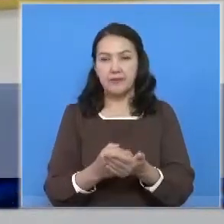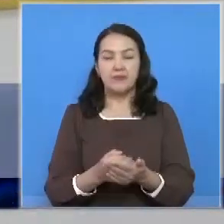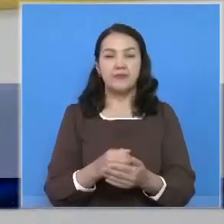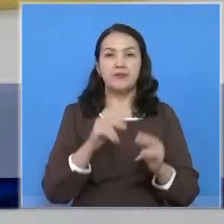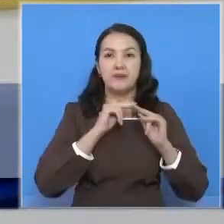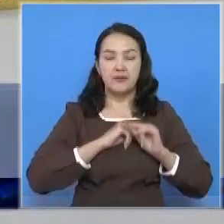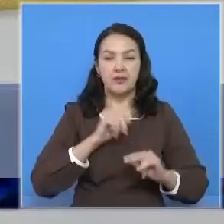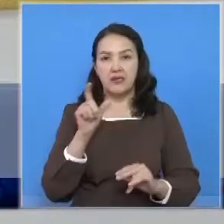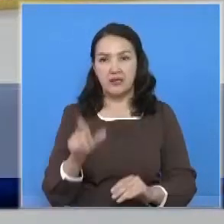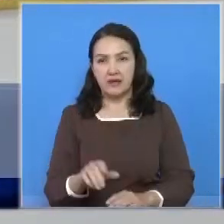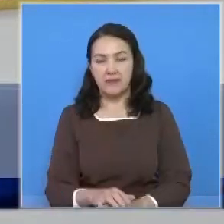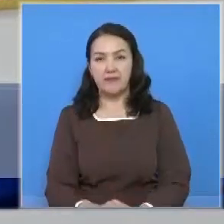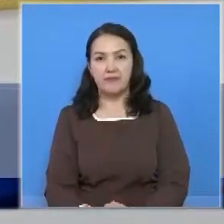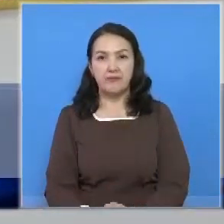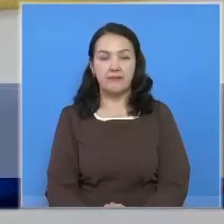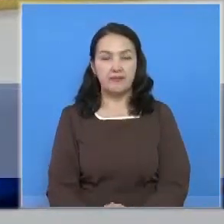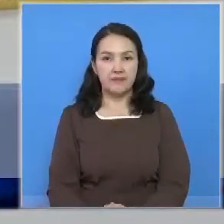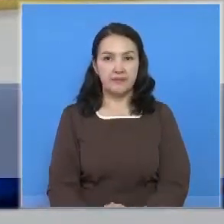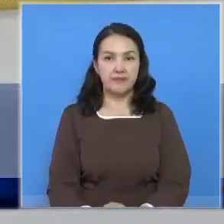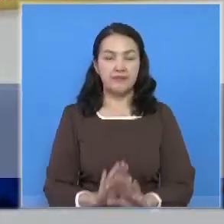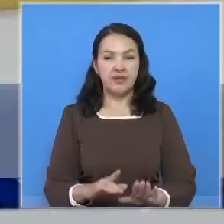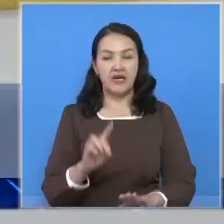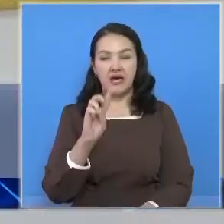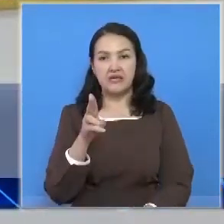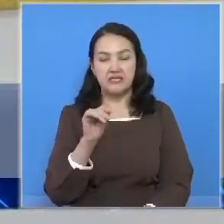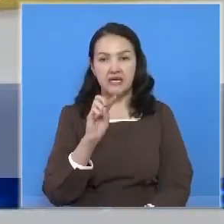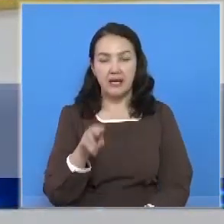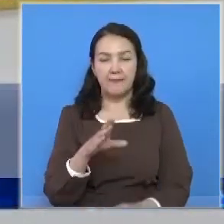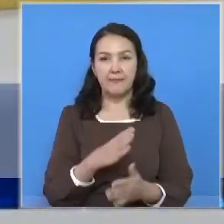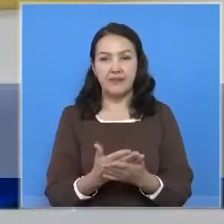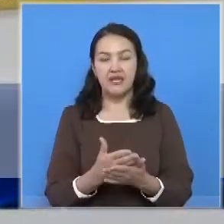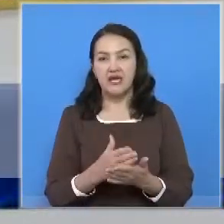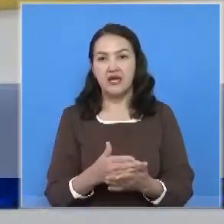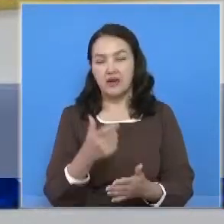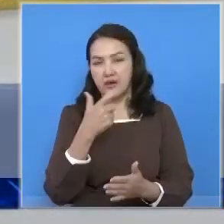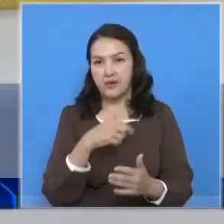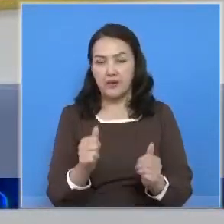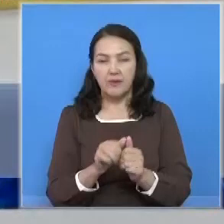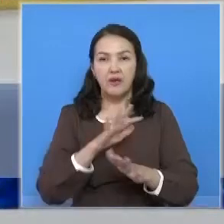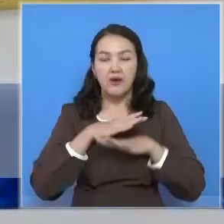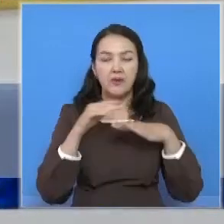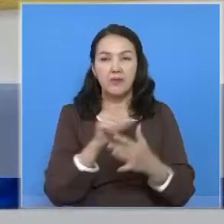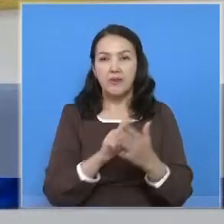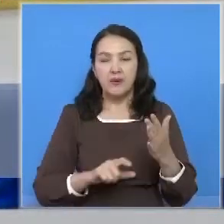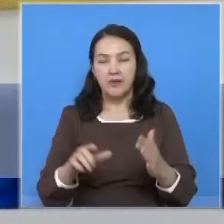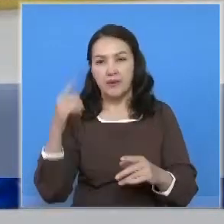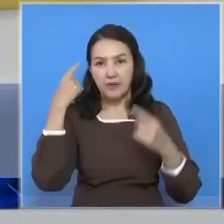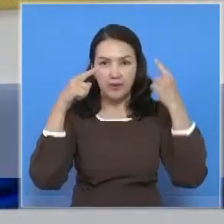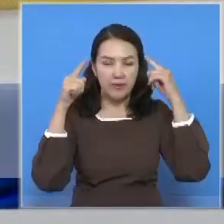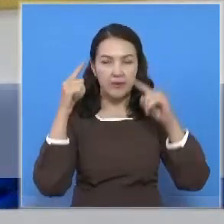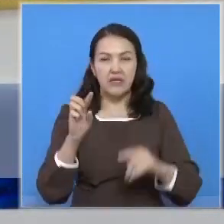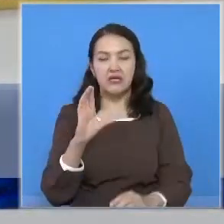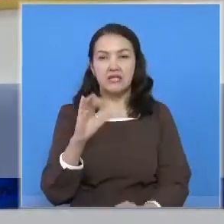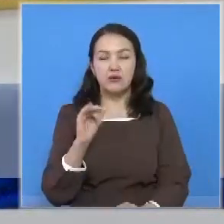еңбек сіңірген адам. Енді тек Қазанғаптың күйлерін ғана тартып қоймай, өз жанынан да көптеген күйлер шығарды.